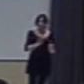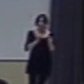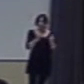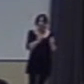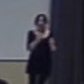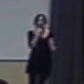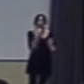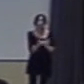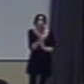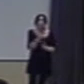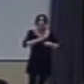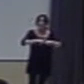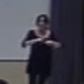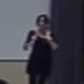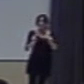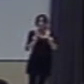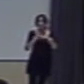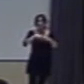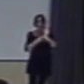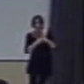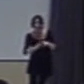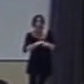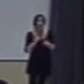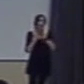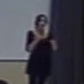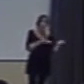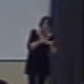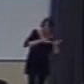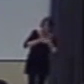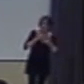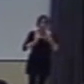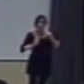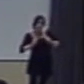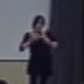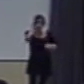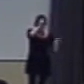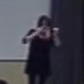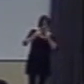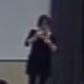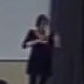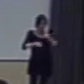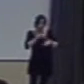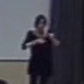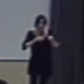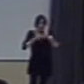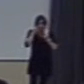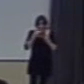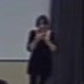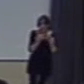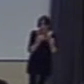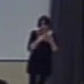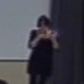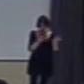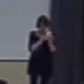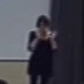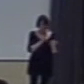taller, etc., per poder compartir més àmpliament aquestes inquietuds, perquè hi hagi més aportacions, i en definitiva també doncs, per